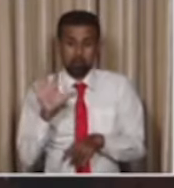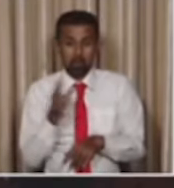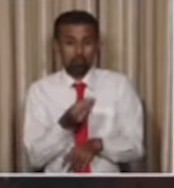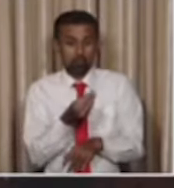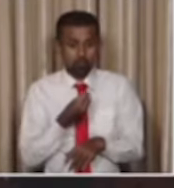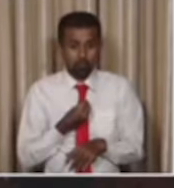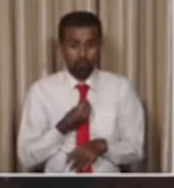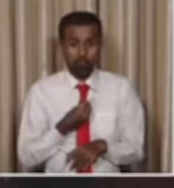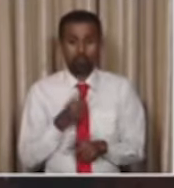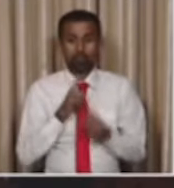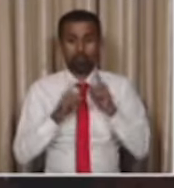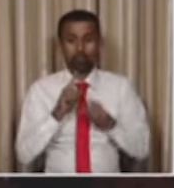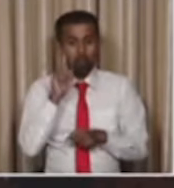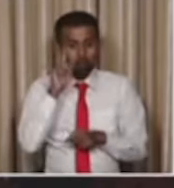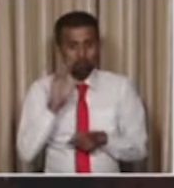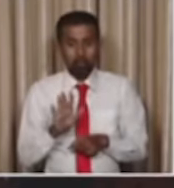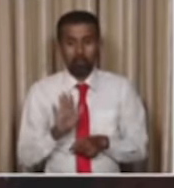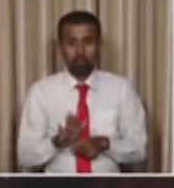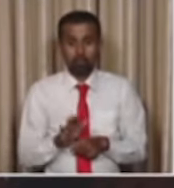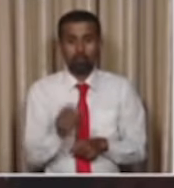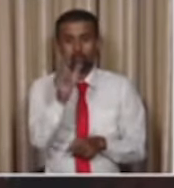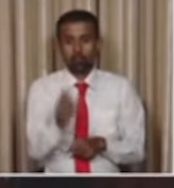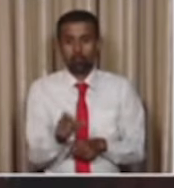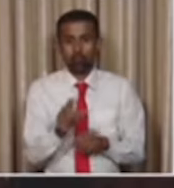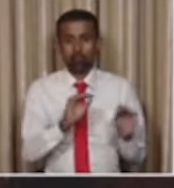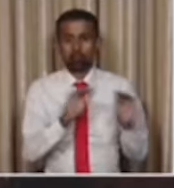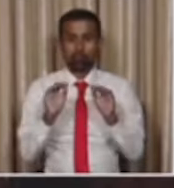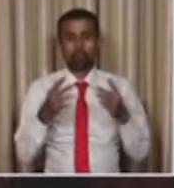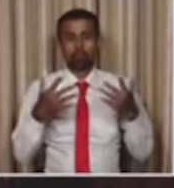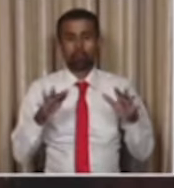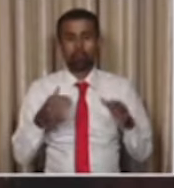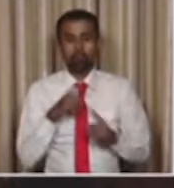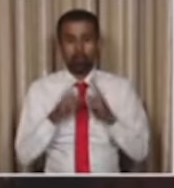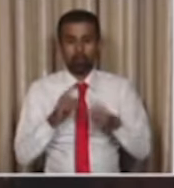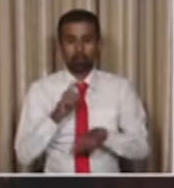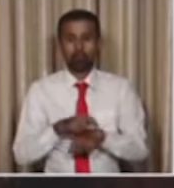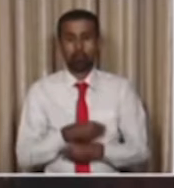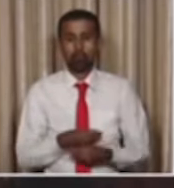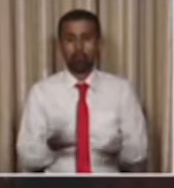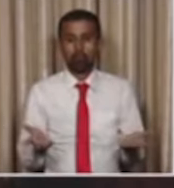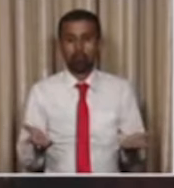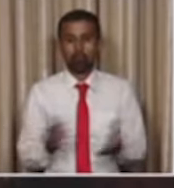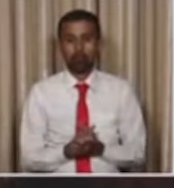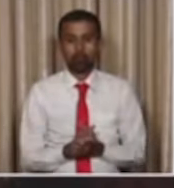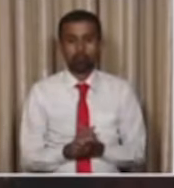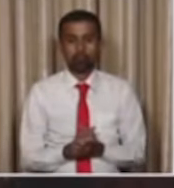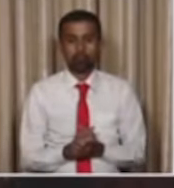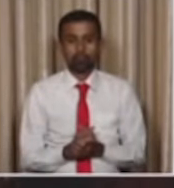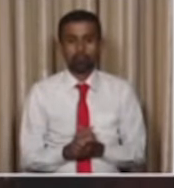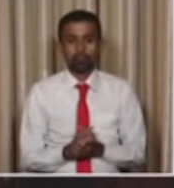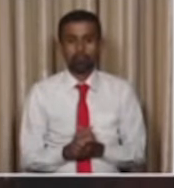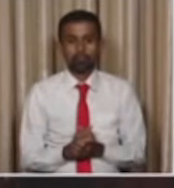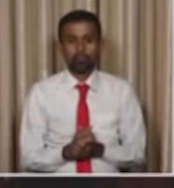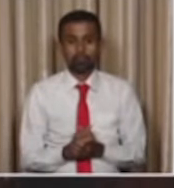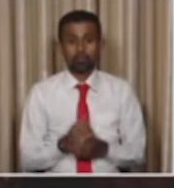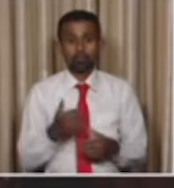අරගෙන ඒක කතා කරන්න බලාපොරොත්තු වෙමින් ඉන්න කොට ඔබතුමා දැන් මේක කල් තියලා ගිහිල්ලා අපිට කතා කරන්න දෙවිච්ච අවස්ථාවක් නැති වුණා. නෑ මම කල් තියන නෑ මන්තුමා කතිකෝ නැතුනම